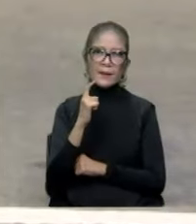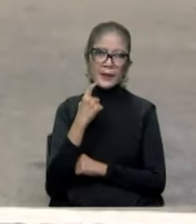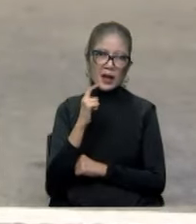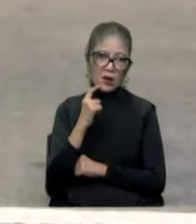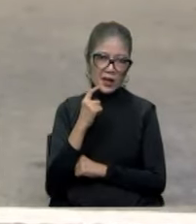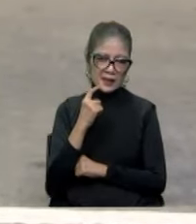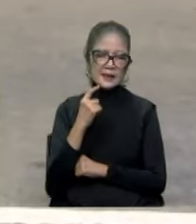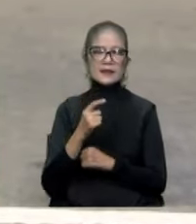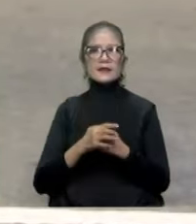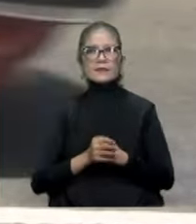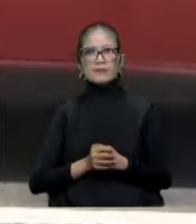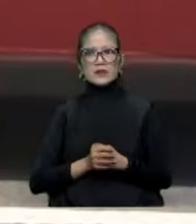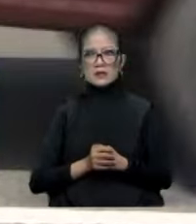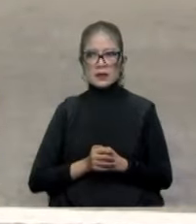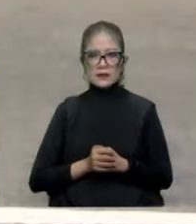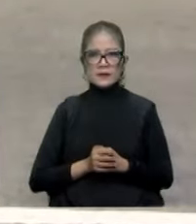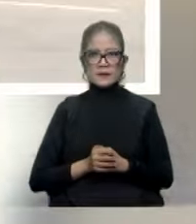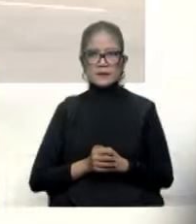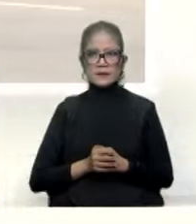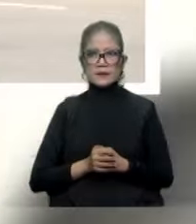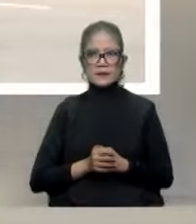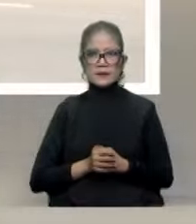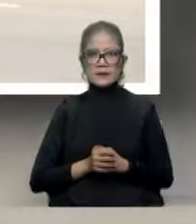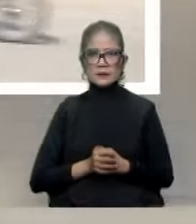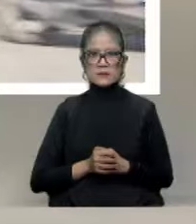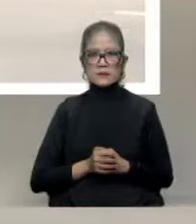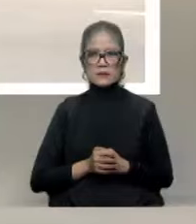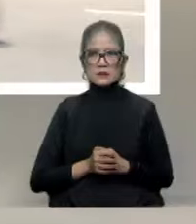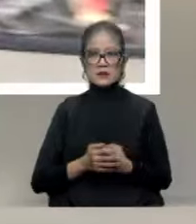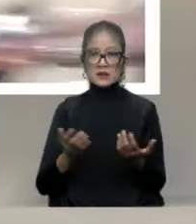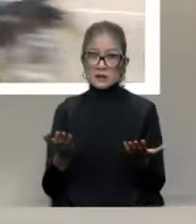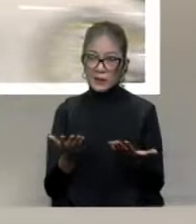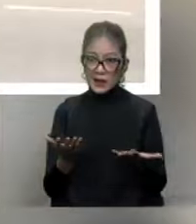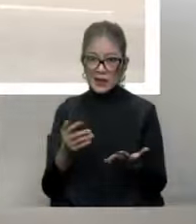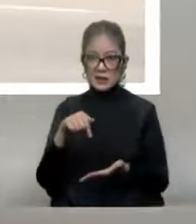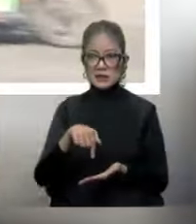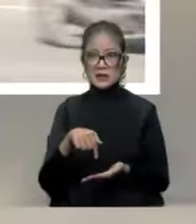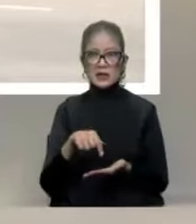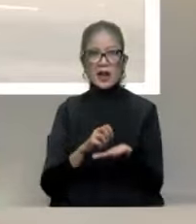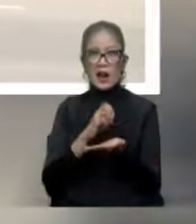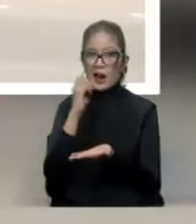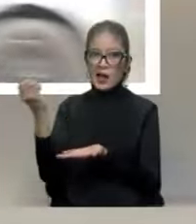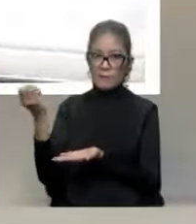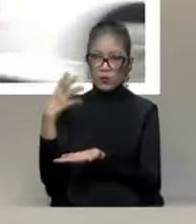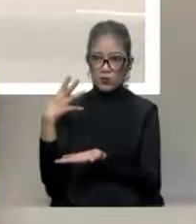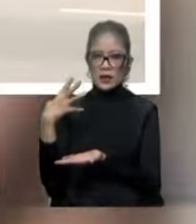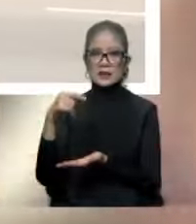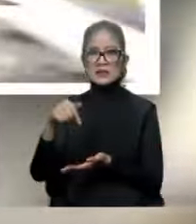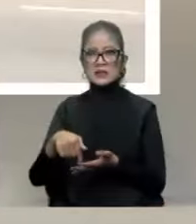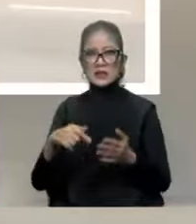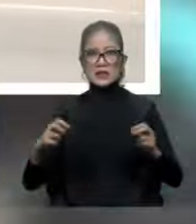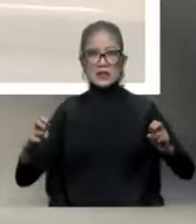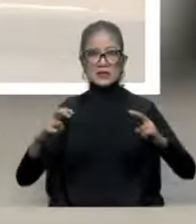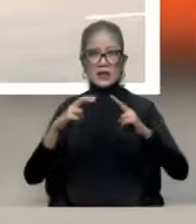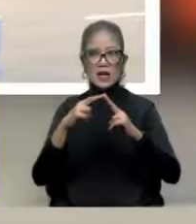PDI Perjuangan yakni Megawati Soekarnoputri. Salah satunya di lokasi kami melaporkan saat ini yakni di Istana Batu Tulis yang